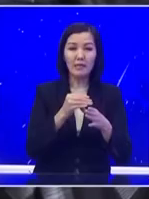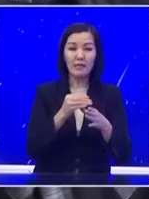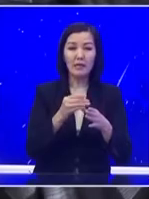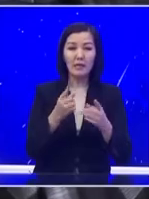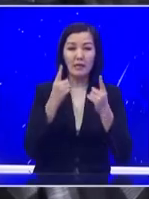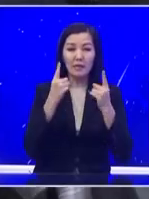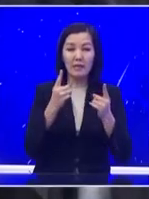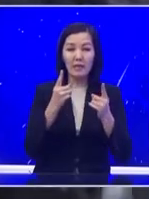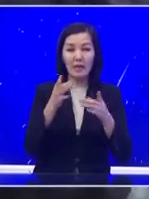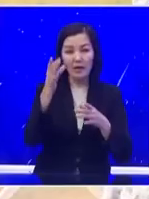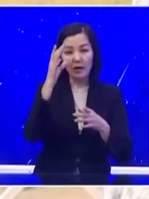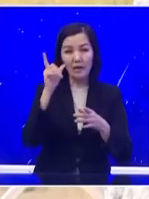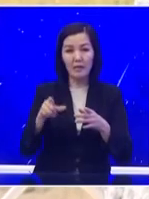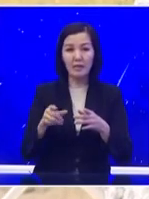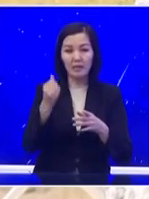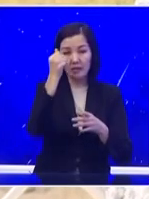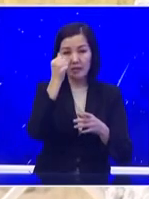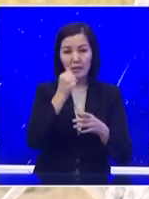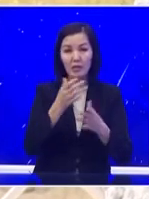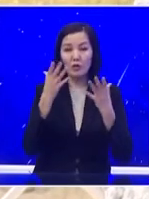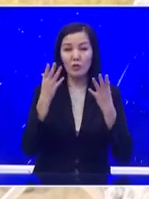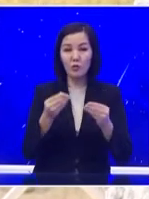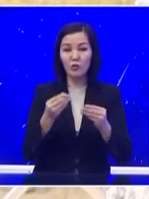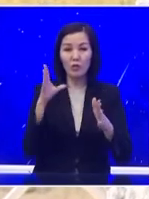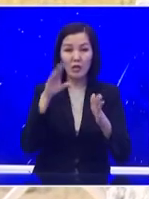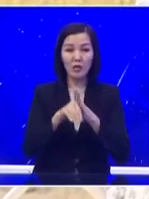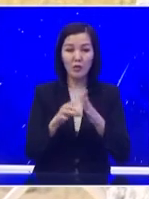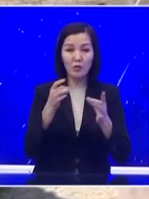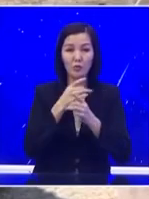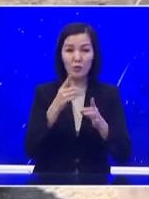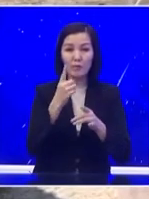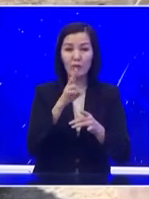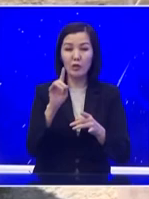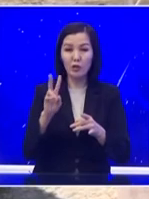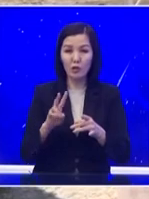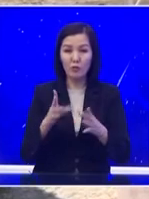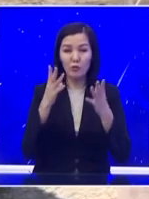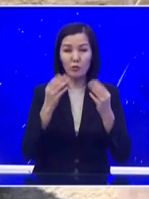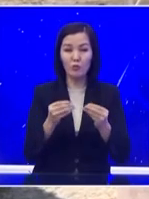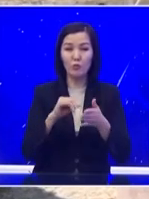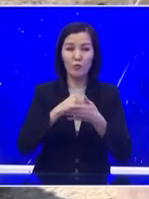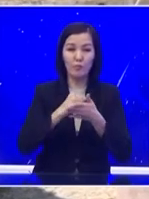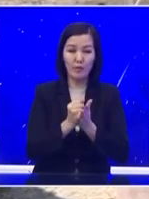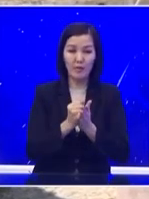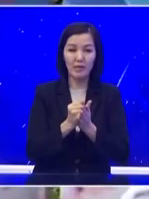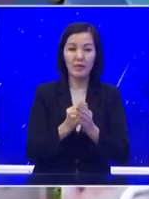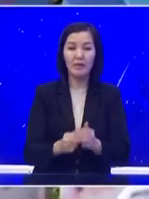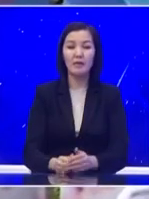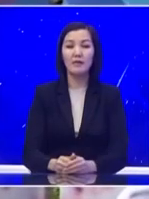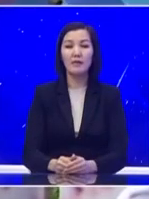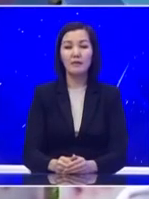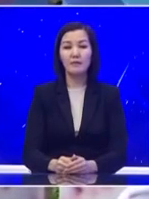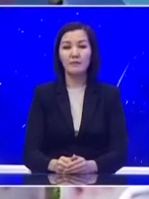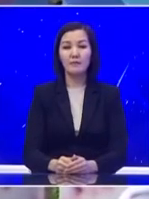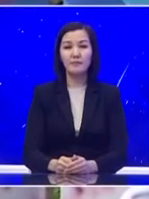құрметіне ризашылық күнін енгізу жайлы шешім қабылданды. Бұл мереке жыл сайын Қазақстан халқы ассамблеясының құрылған күнімен тұспа-тұс атап